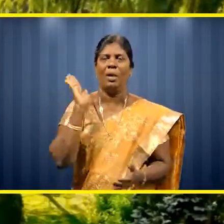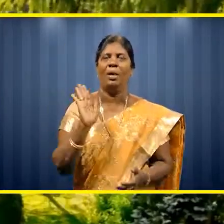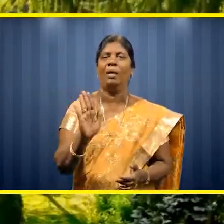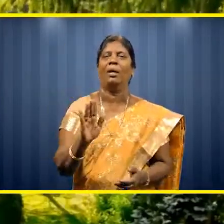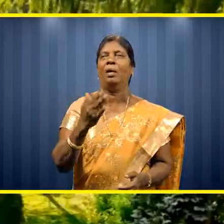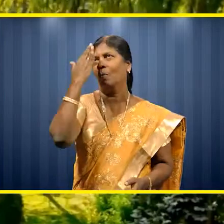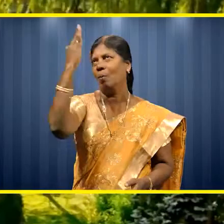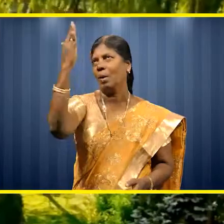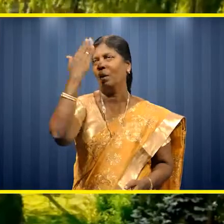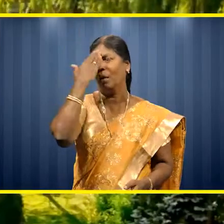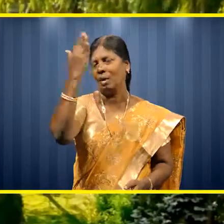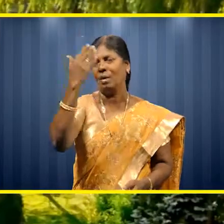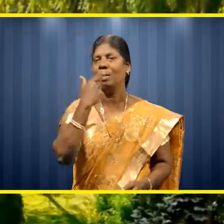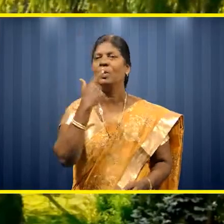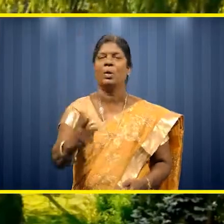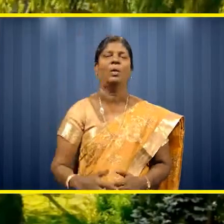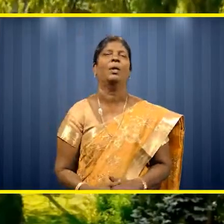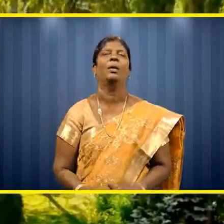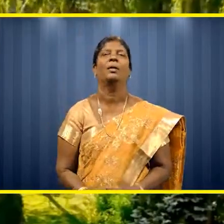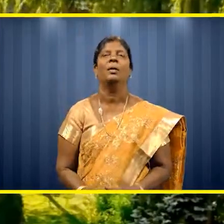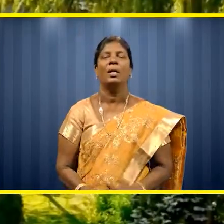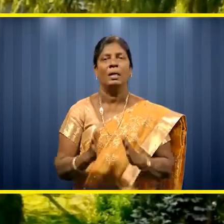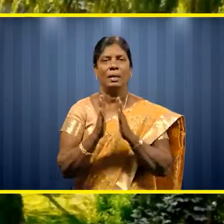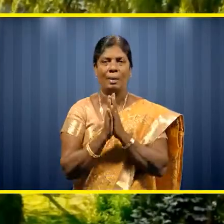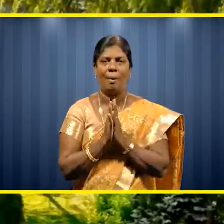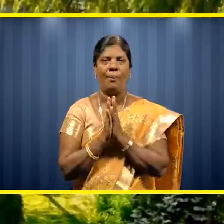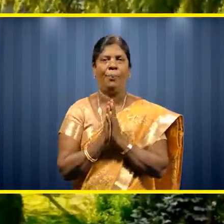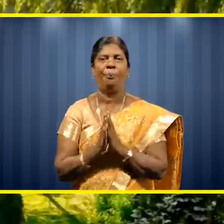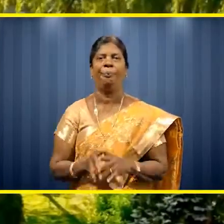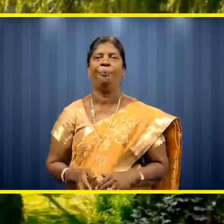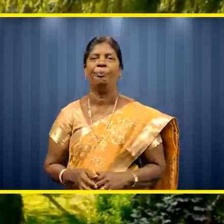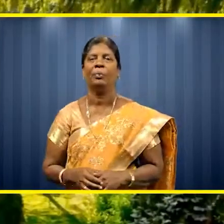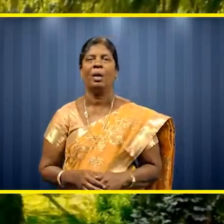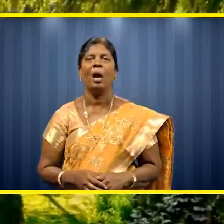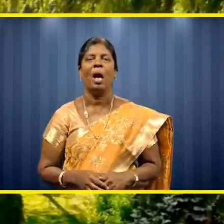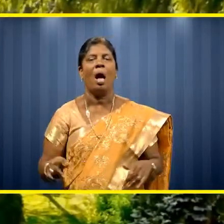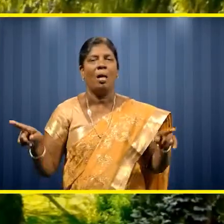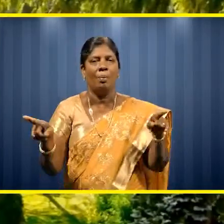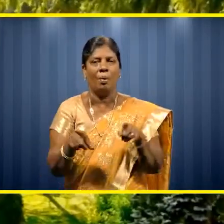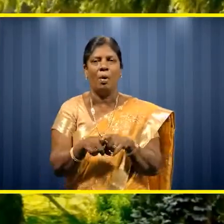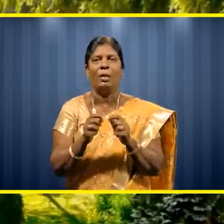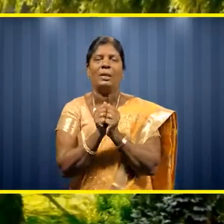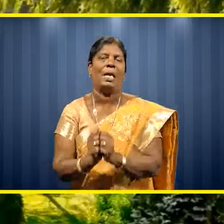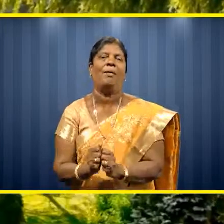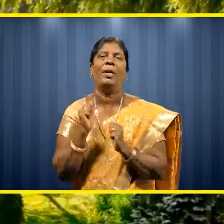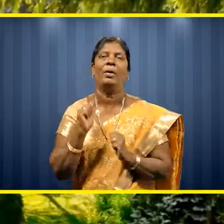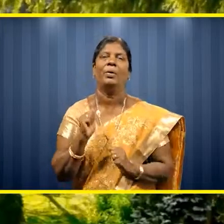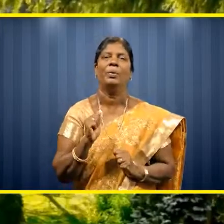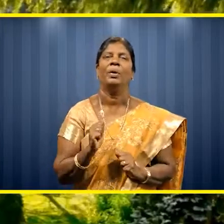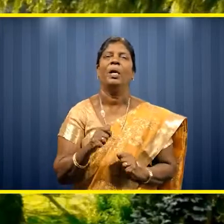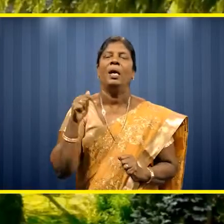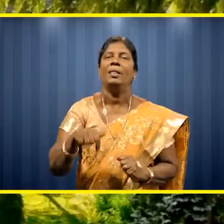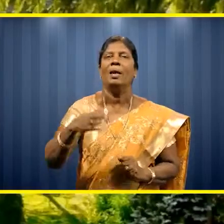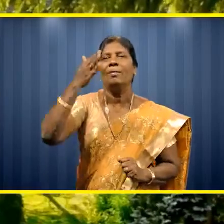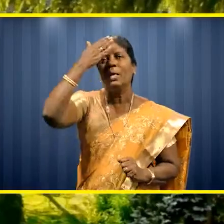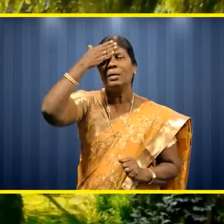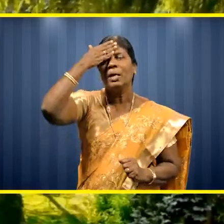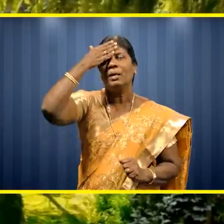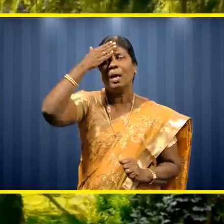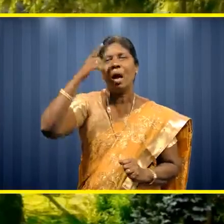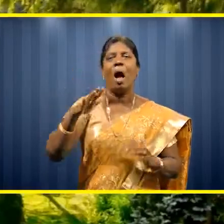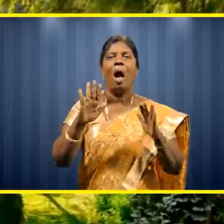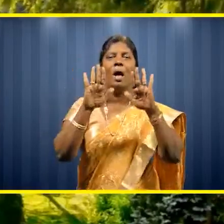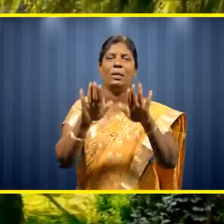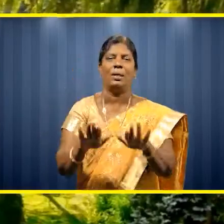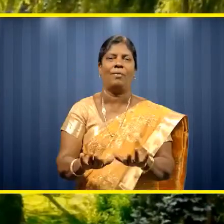கூட இருக்கிறீர் என்பதற்காக உமக்கு நன்றி என்று சொல்லுங்கள். ஜெபிக்கலாமா நாம்? அப்படியானால் நாம் என்ன செய்ய வேண்டும்?